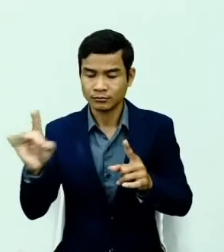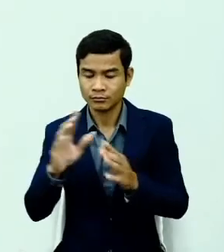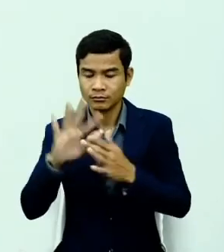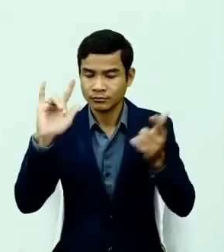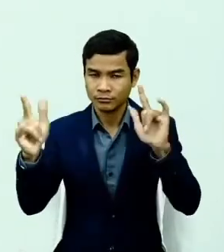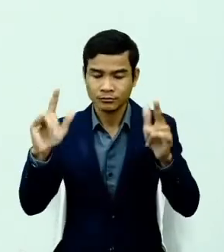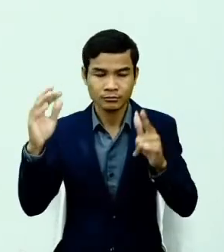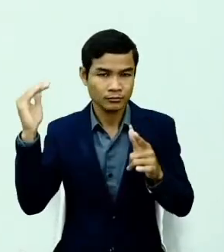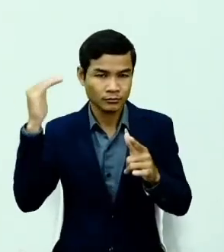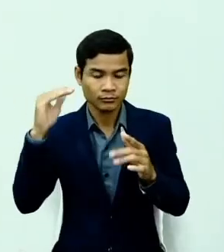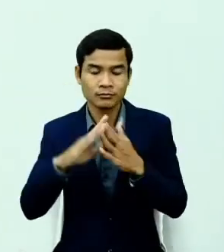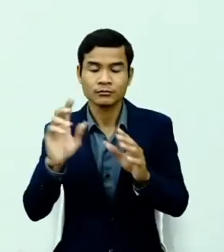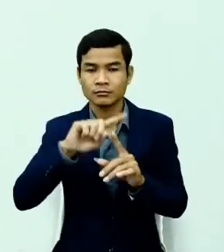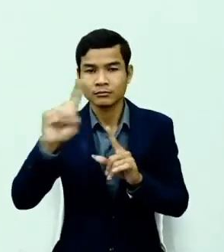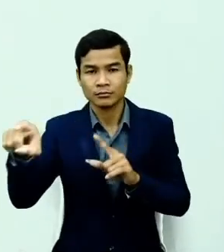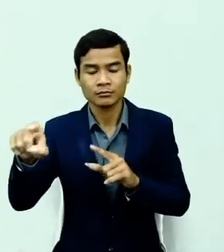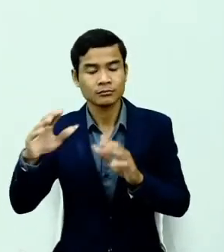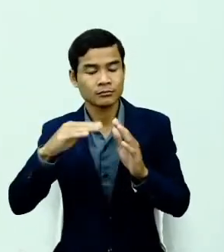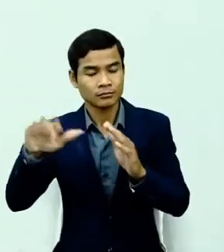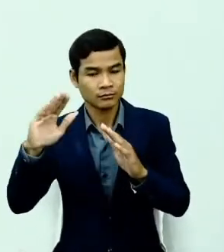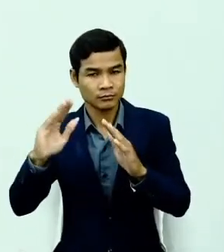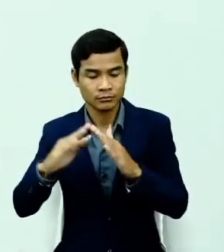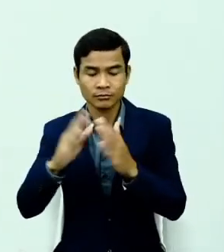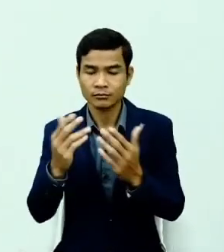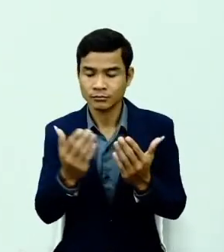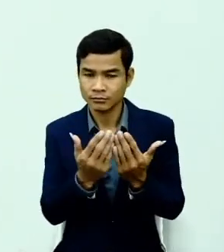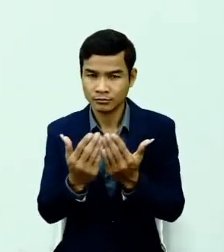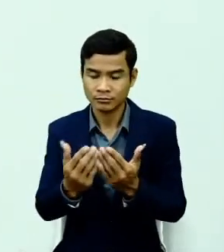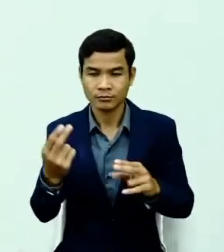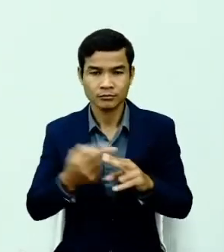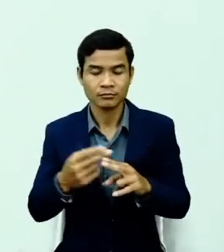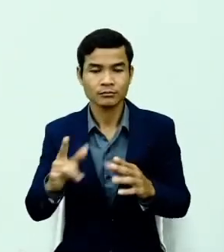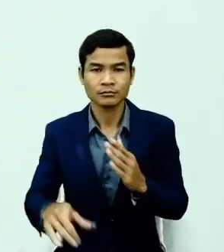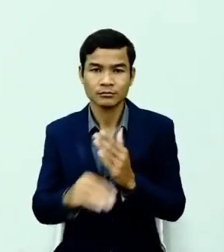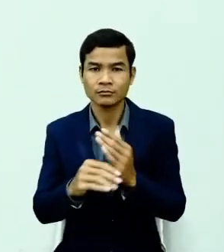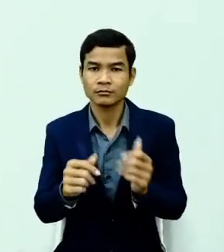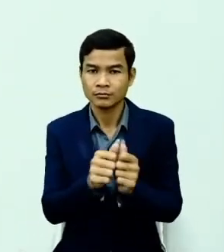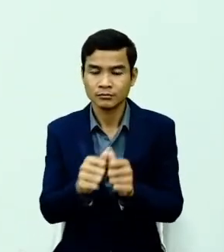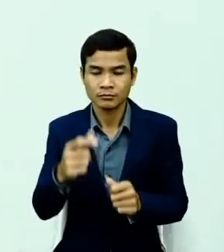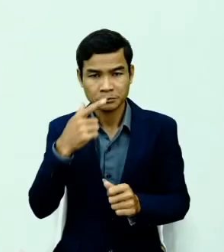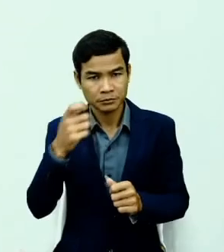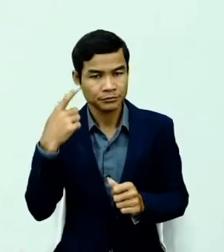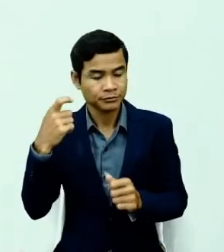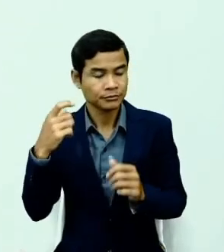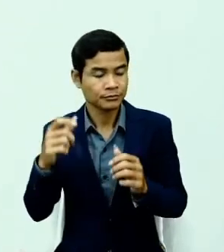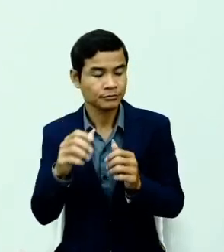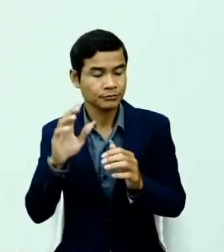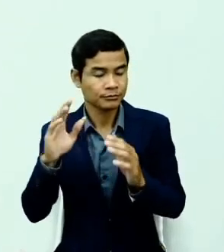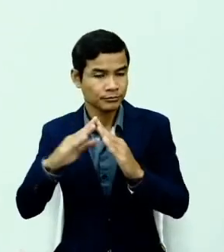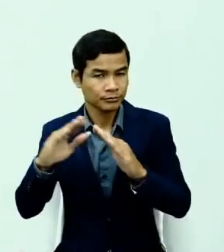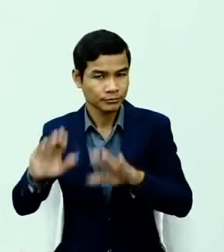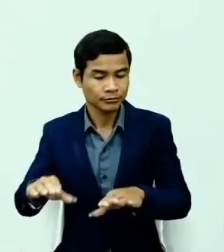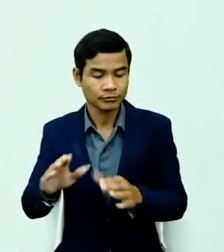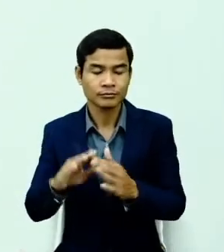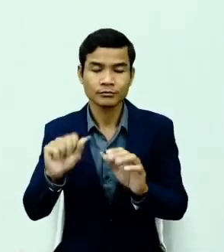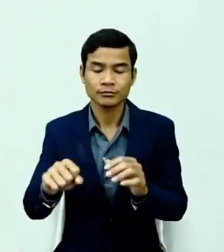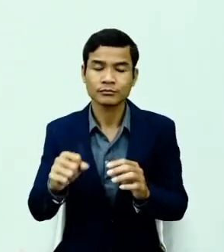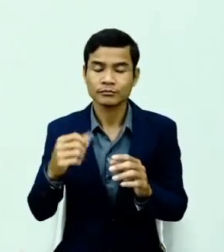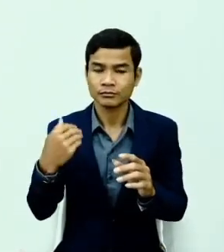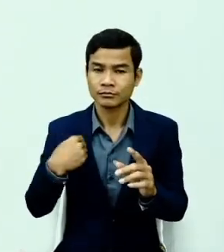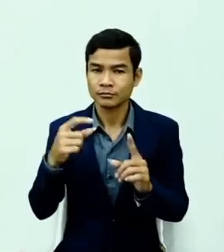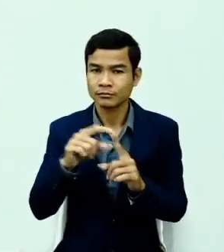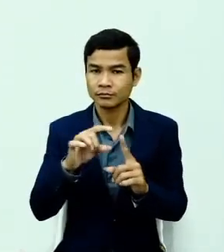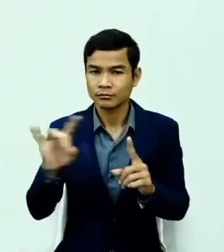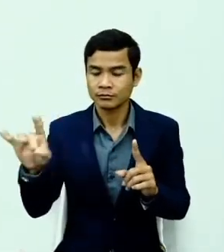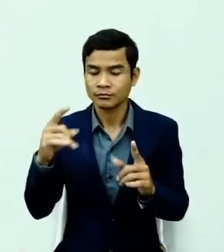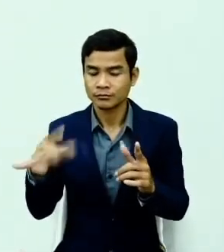ចឹងយើងទៅផ្ទះវិញយើងវឹកហាត់អានបន្ថែមទៀតជាមួយនឹងប៉ាម៉ាឬក៏បងប្អូនយើងនៅផ្ទះចាអញ្ចឹងគឺមានព្យាងស្រាប់ហើយនៅក្នុ